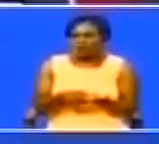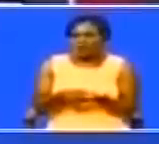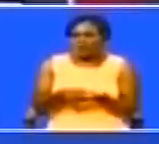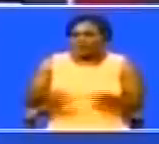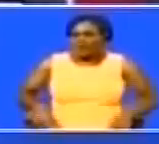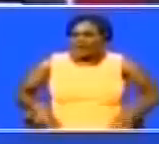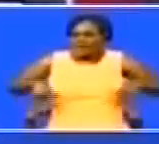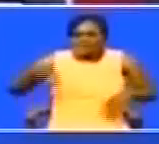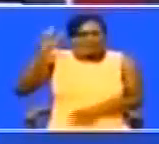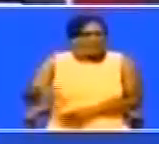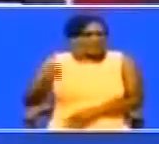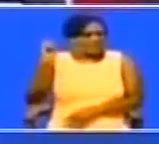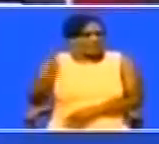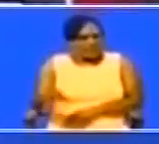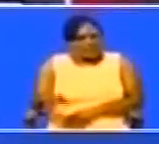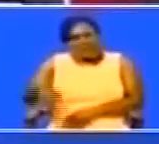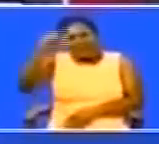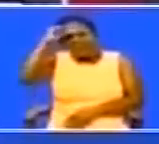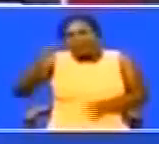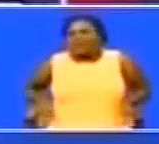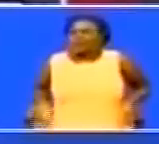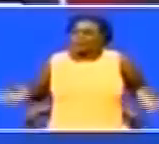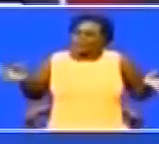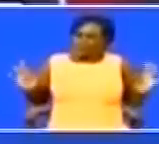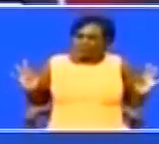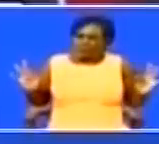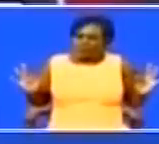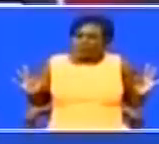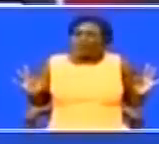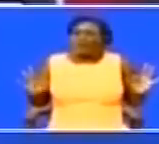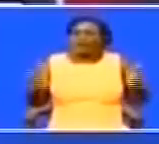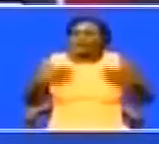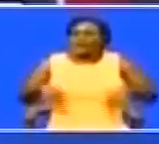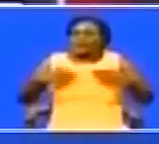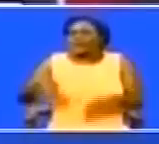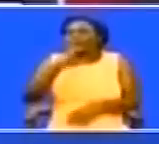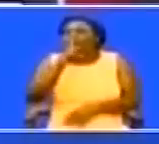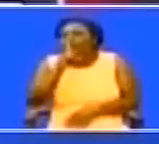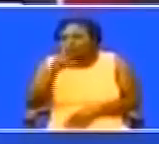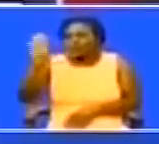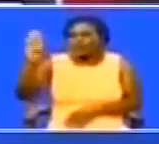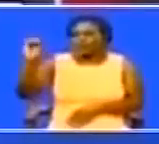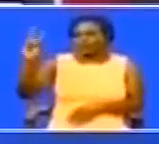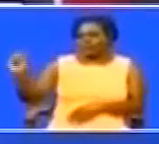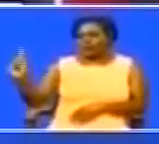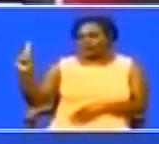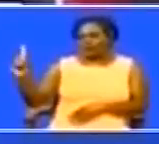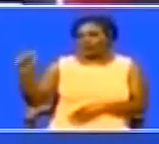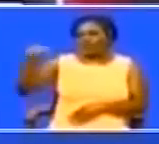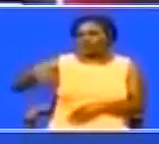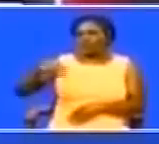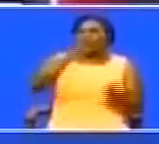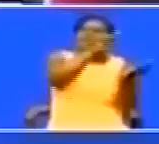gone haywire. The government is broke and nobody is talking about the Eurobond. Today banks